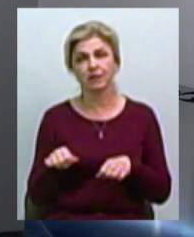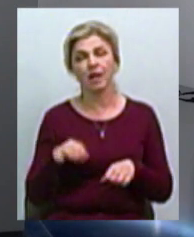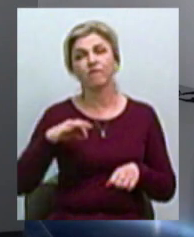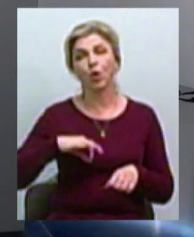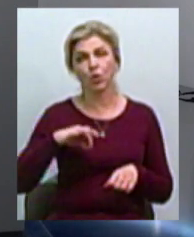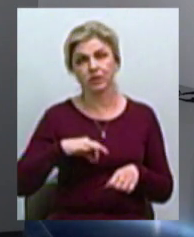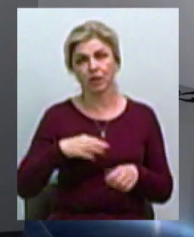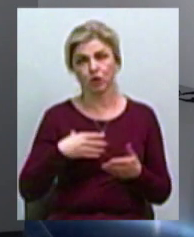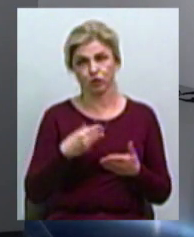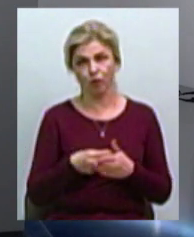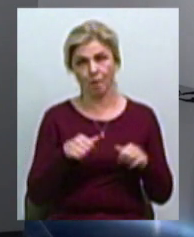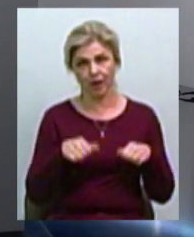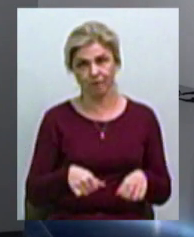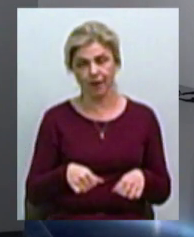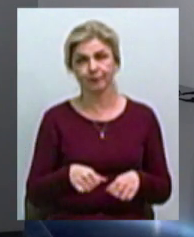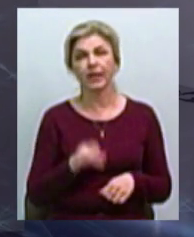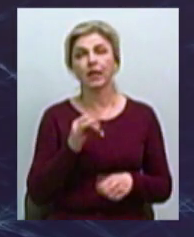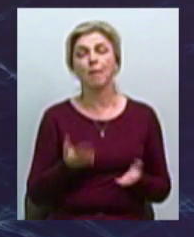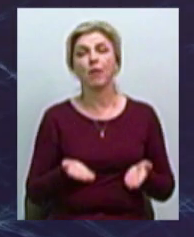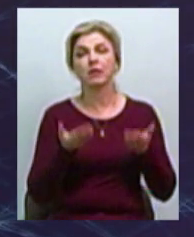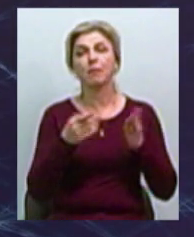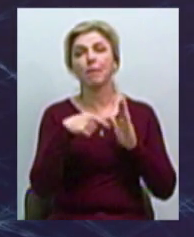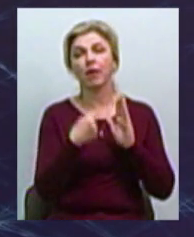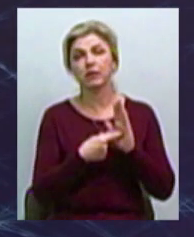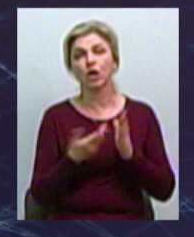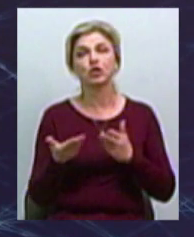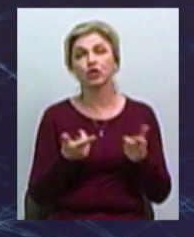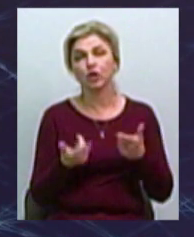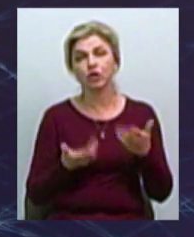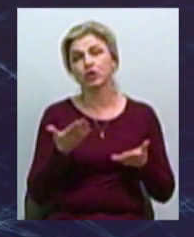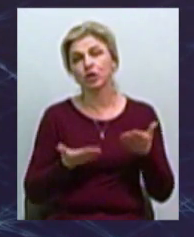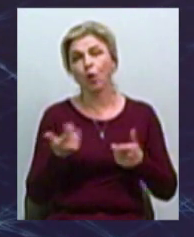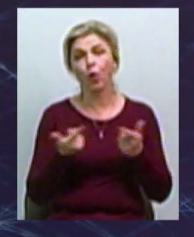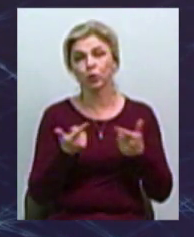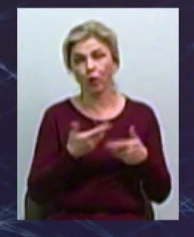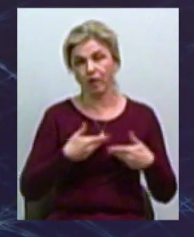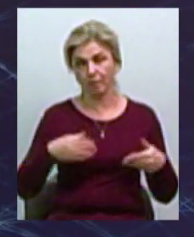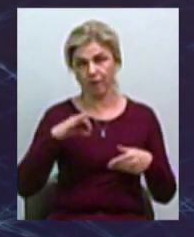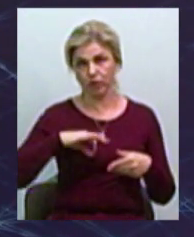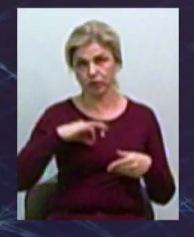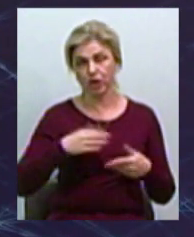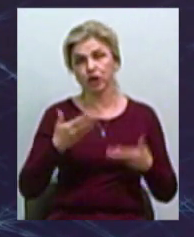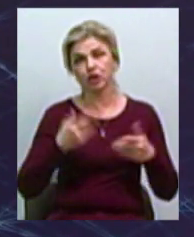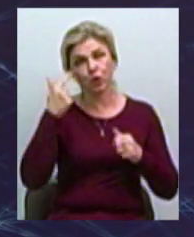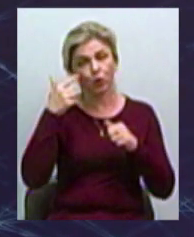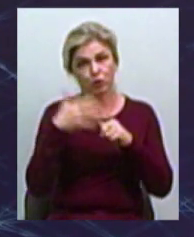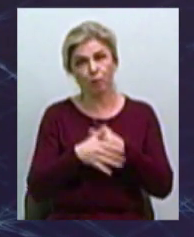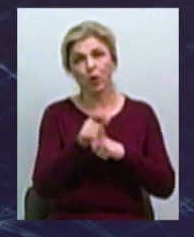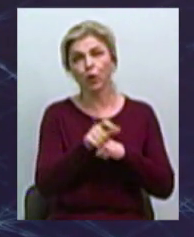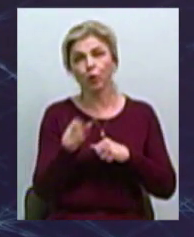використати свої права. Між тим постає питання, а чи готові ми їх використовувати? Чи розуміються ті люди, які отримують